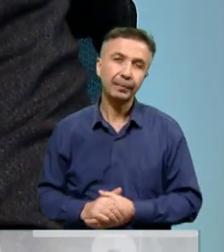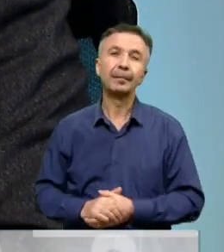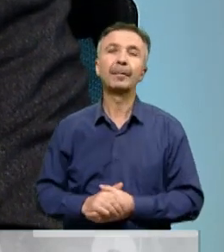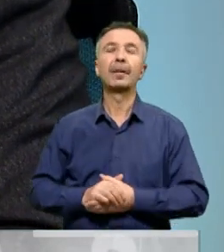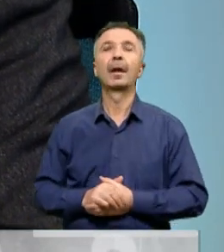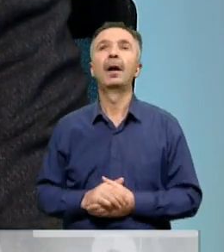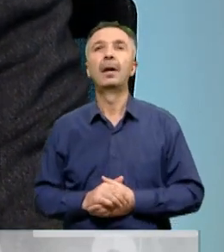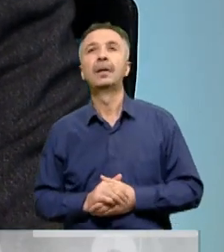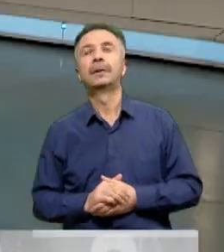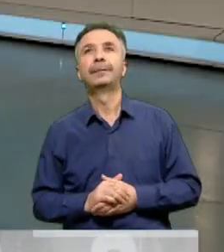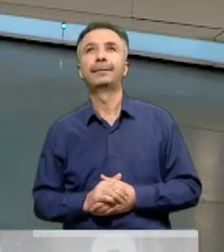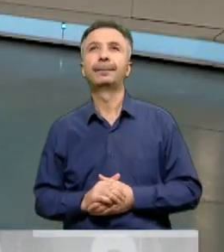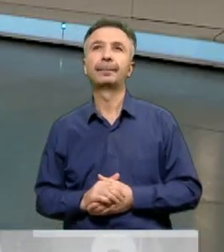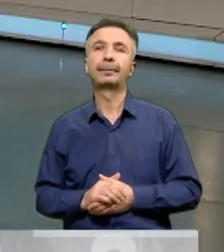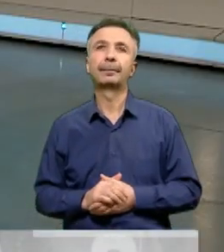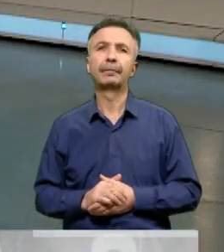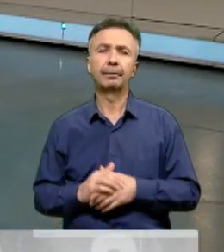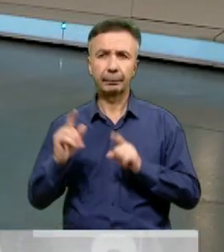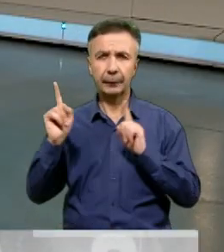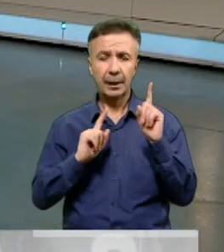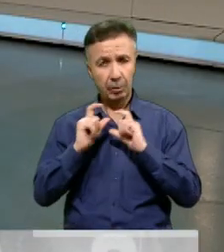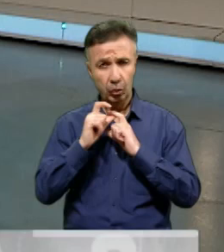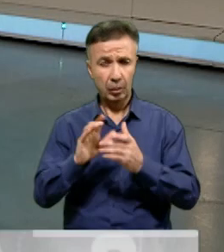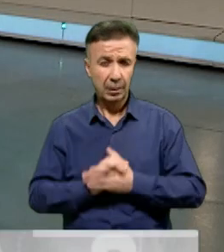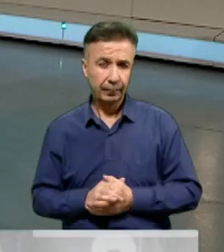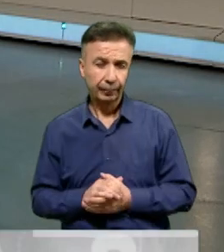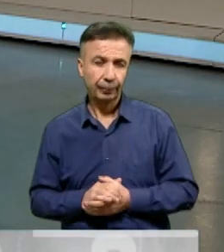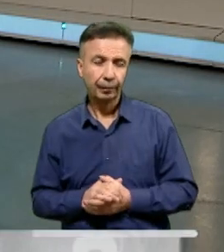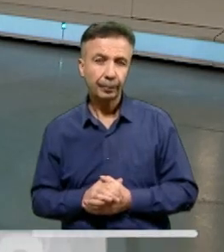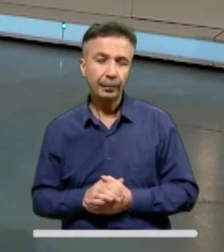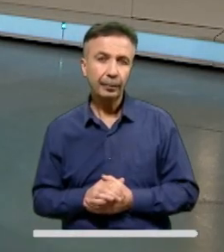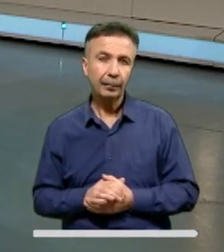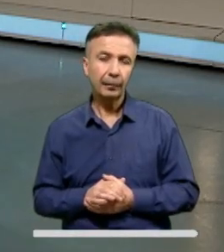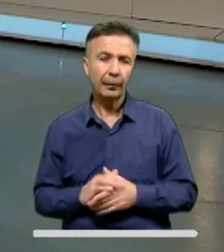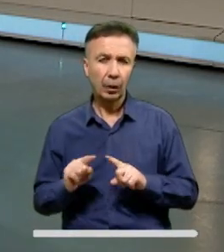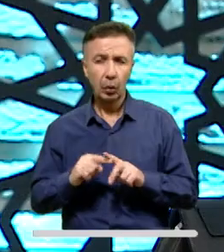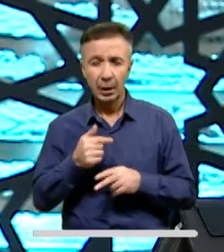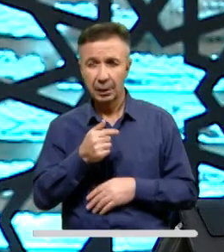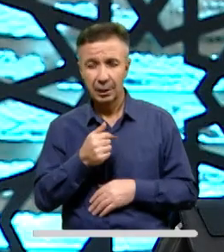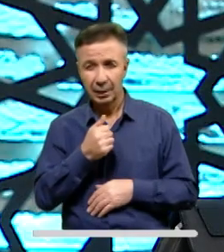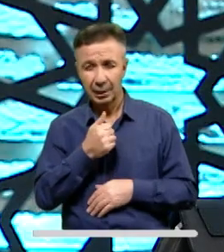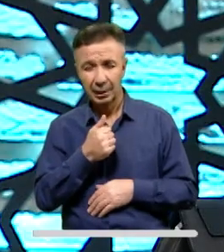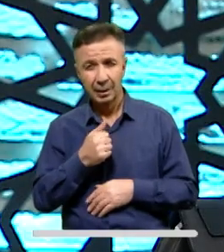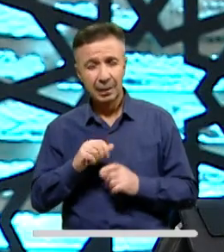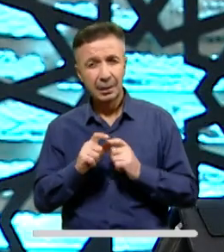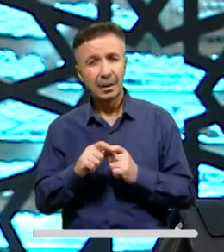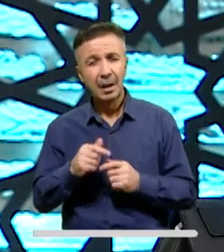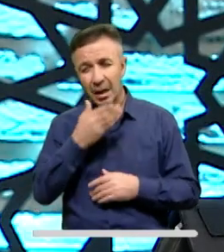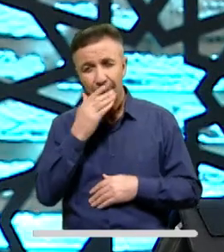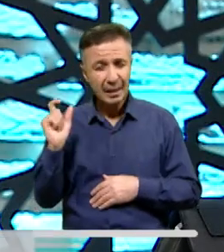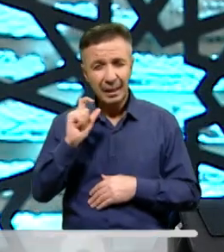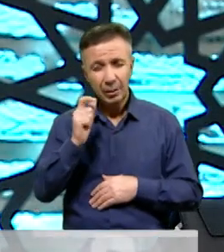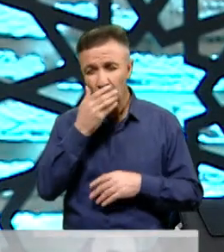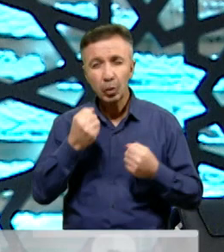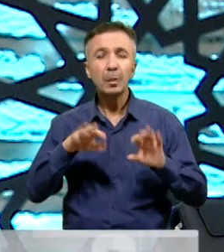bitirmeleri gerekir. Peki sosyal medyadan şimdi gelen bir soru var yeri gelmişken soralım. Nuran Sarı, Ramazan'da tutulamayan